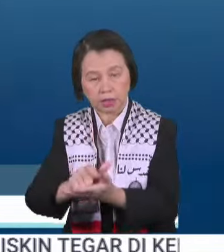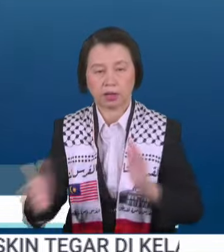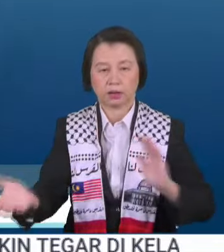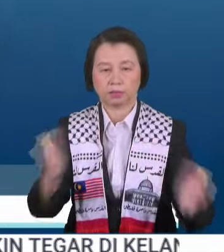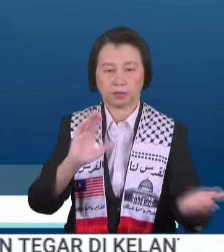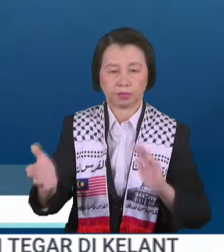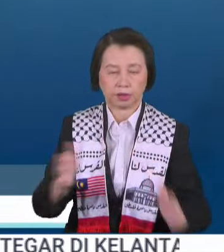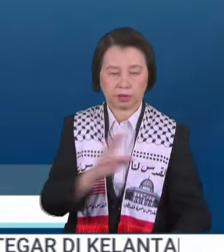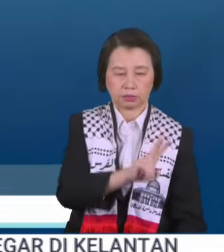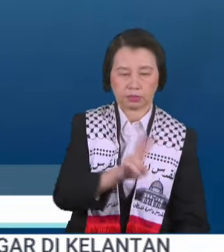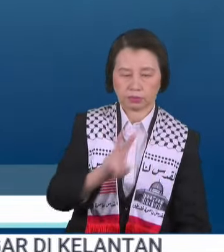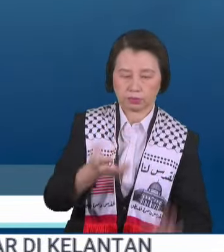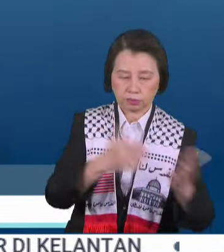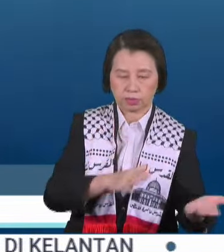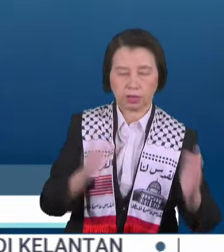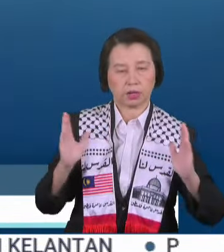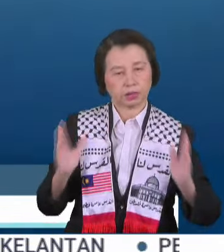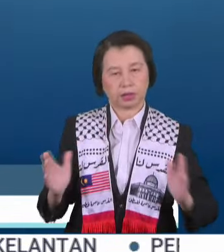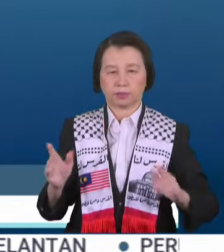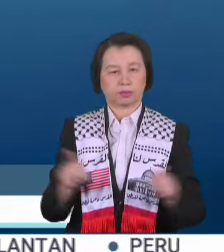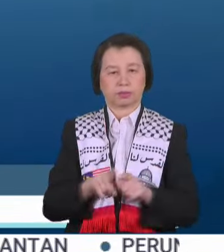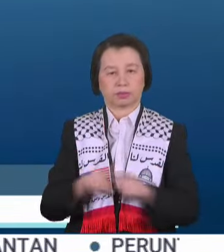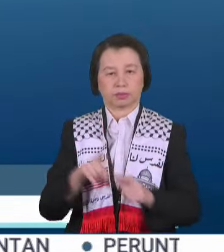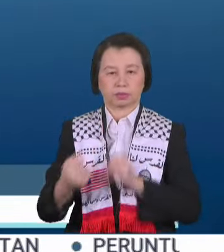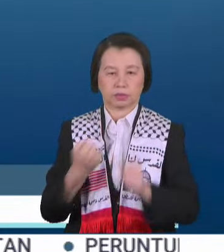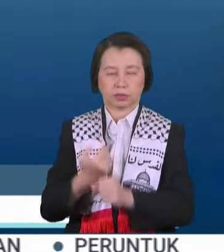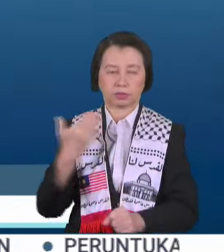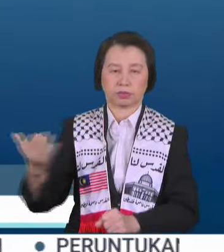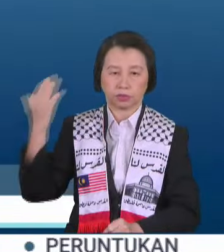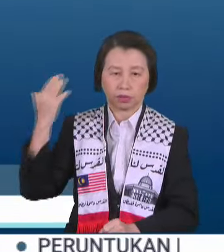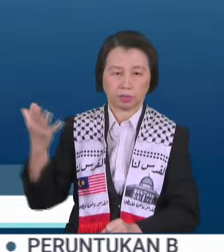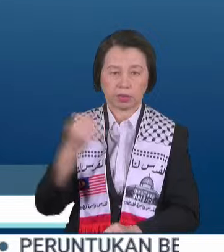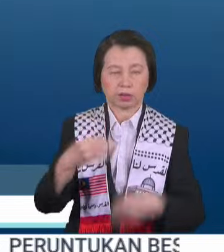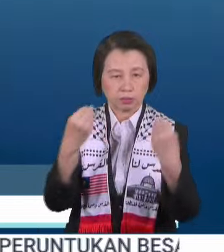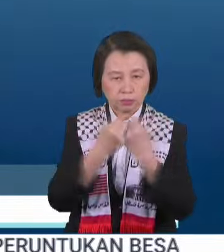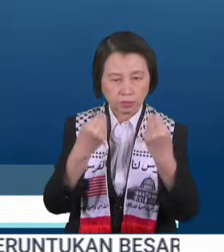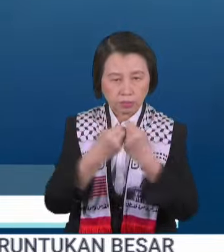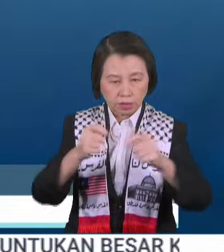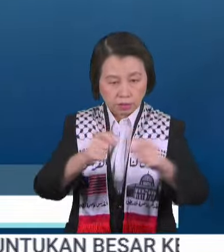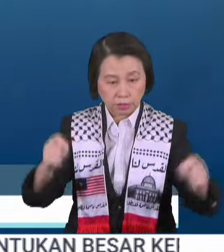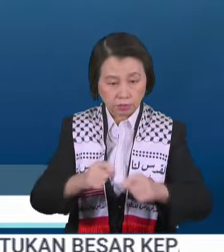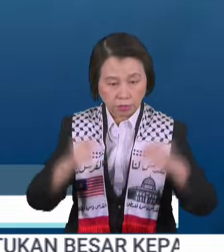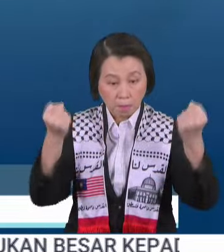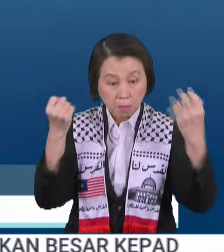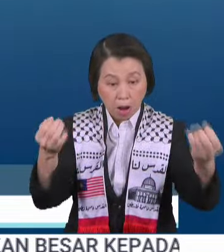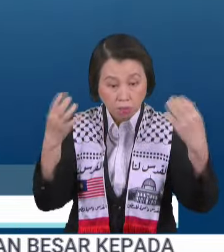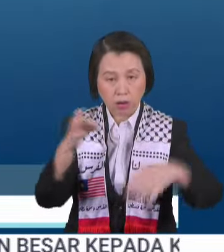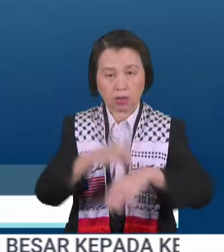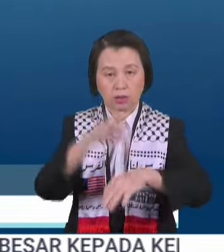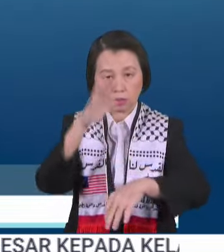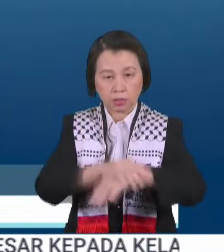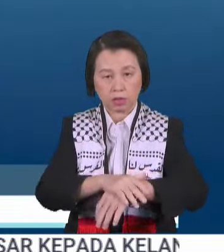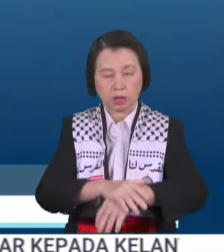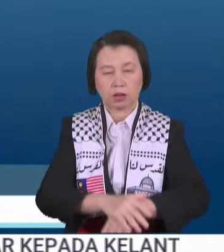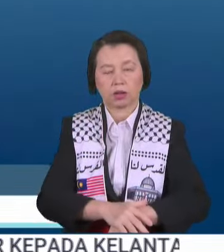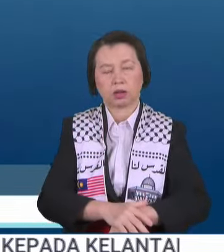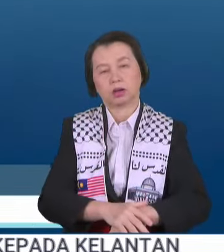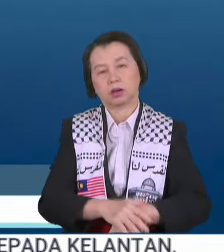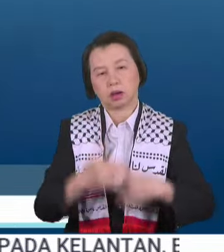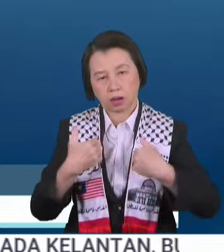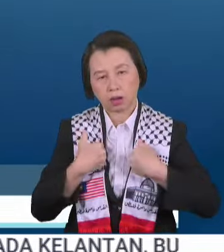berbanding 22 kematian dalam tempoh yang sama tahun lepas. Manakala bilangan lokaliti hotspot yang dilaporkan pada